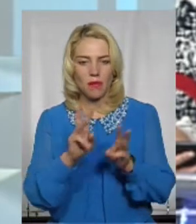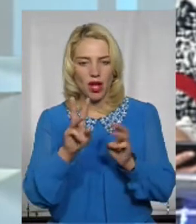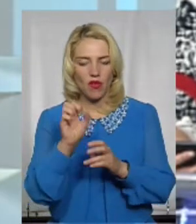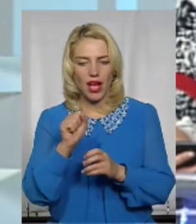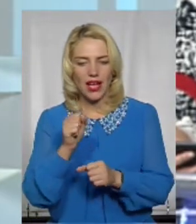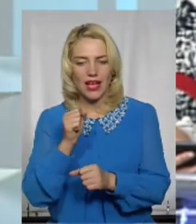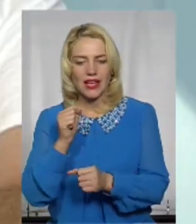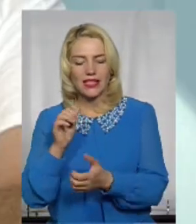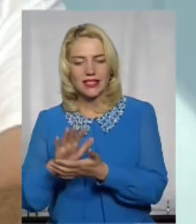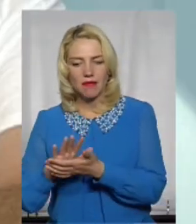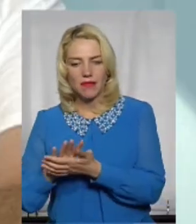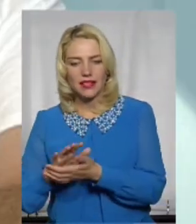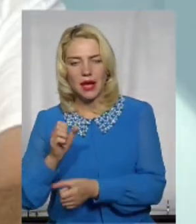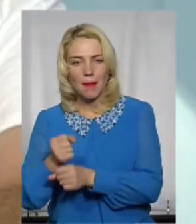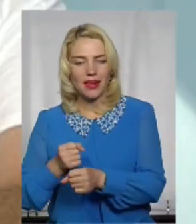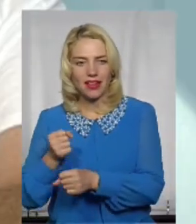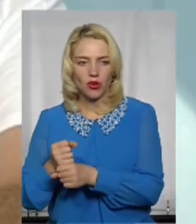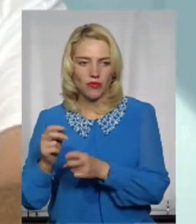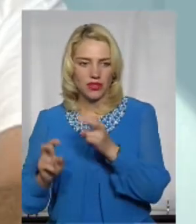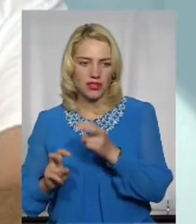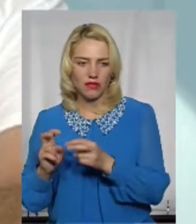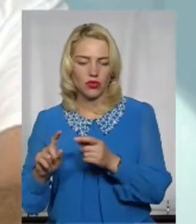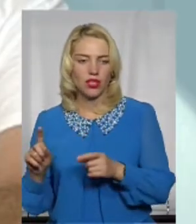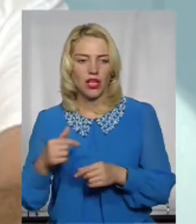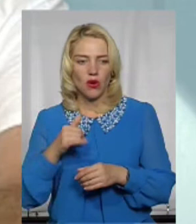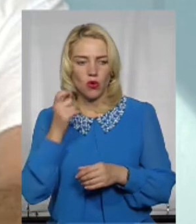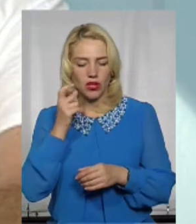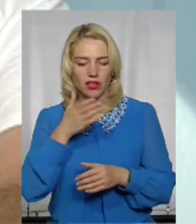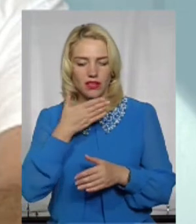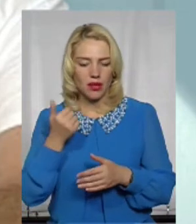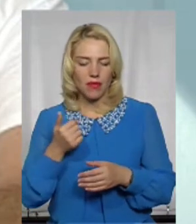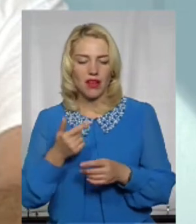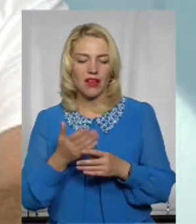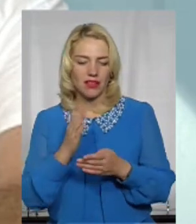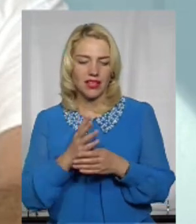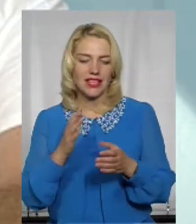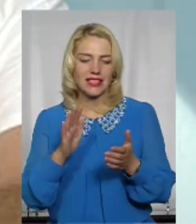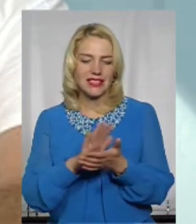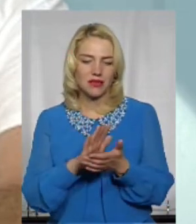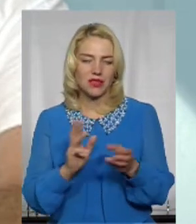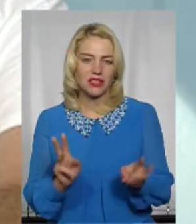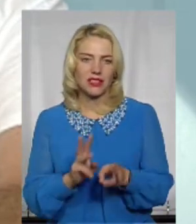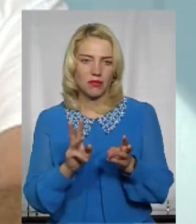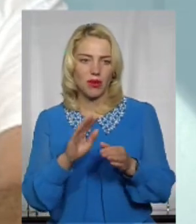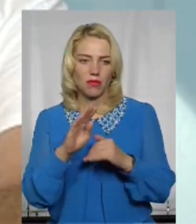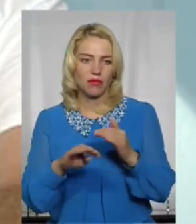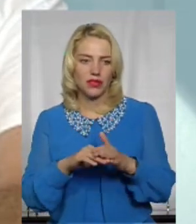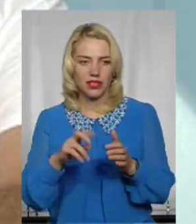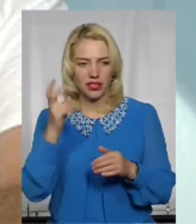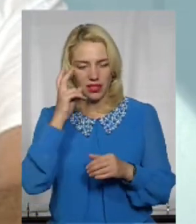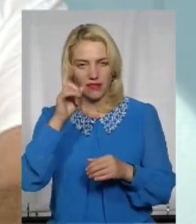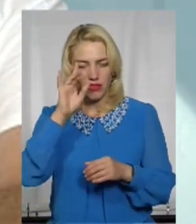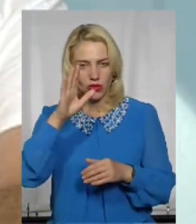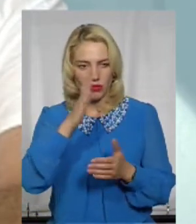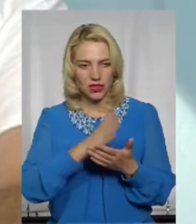в Україні ще немає такого прикладу, щоб саме переробний завод був. Є сміттєспалюваний під Києвом, там відомий, і